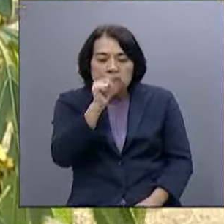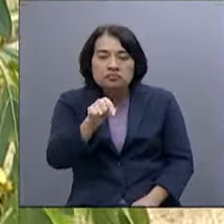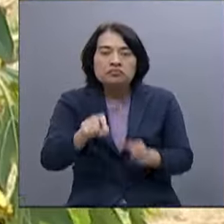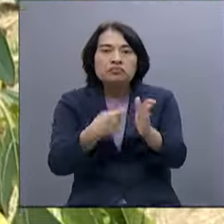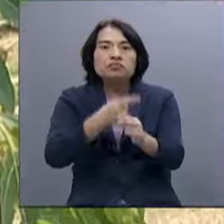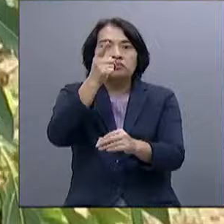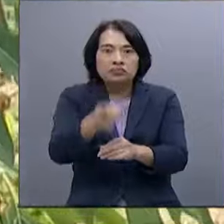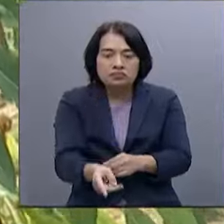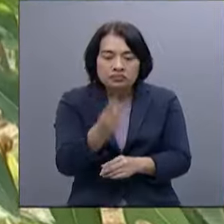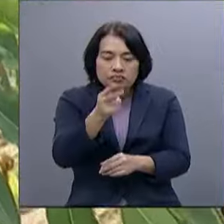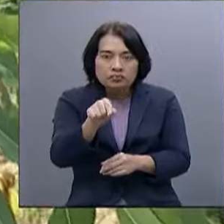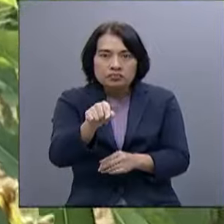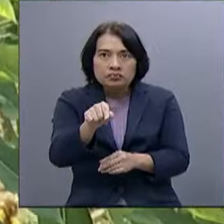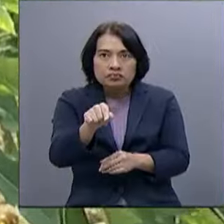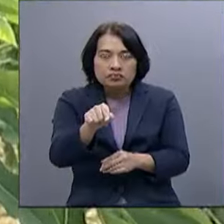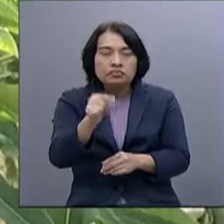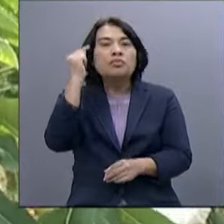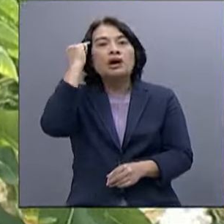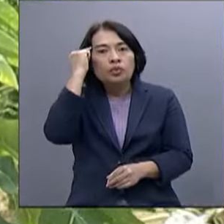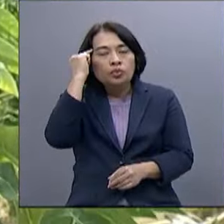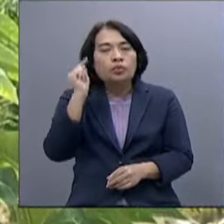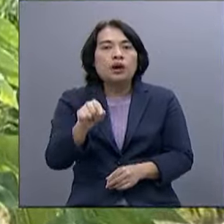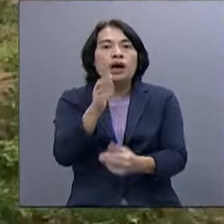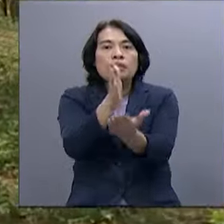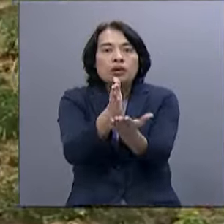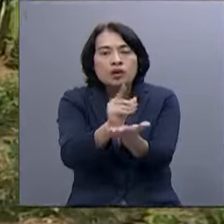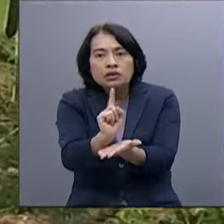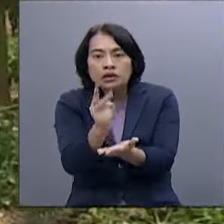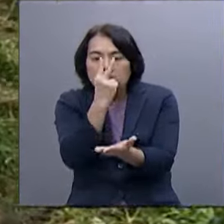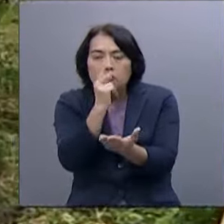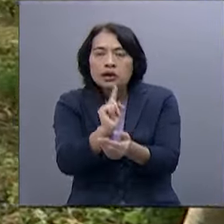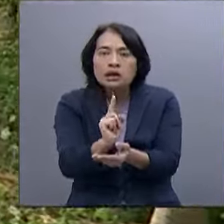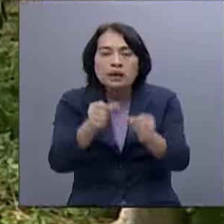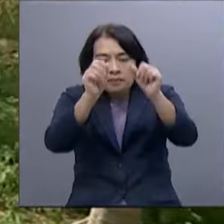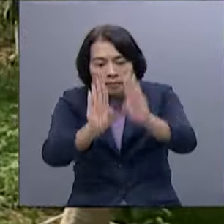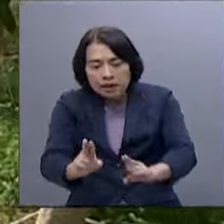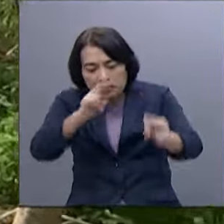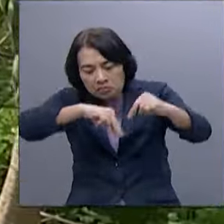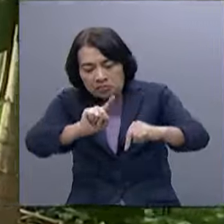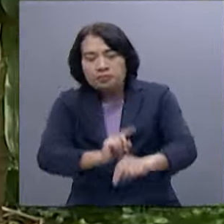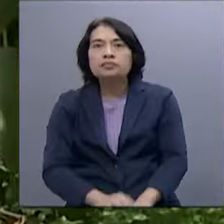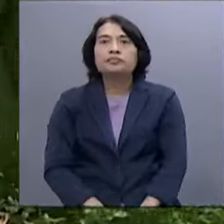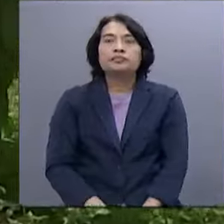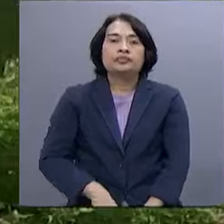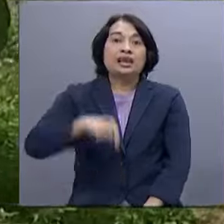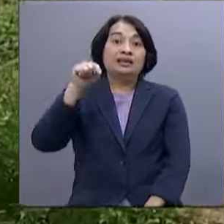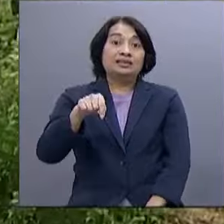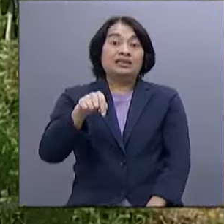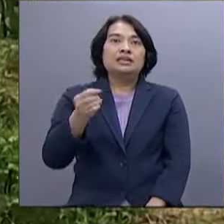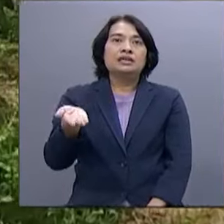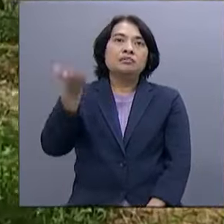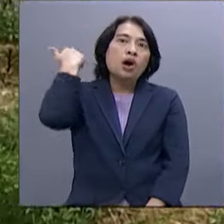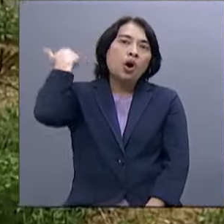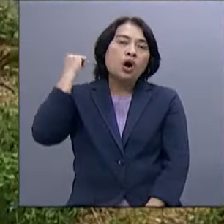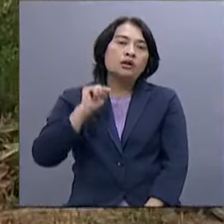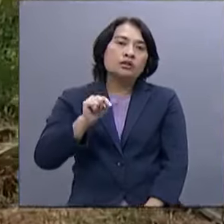การได้ดูแลเขาครับเราจะรู้ว่าสิ่งที่เขาเป็นยังไงเราต้องดูแลยังไงนี่ครับเดิมพื้นที่เนี่ยเป็นพื้นที่เก่าแก่มาเป็น